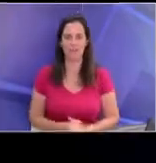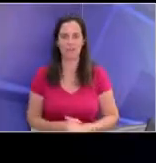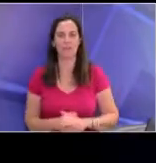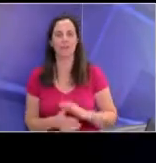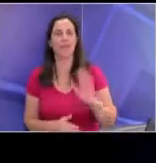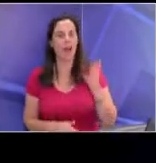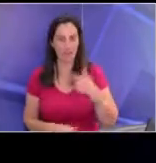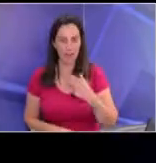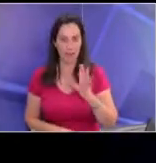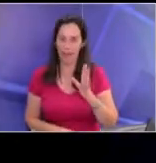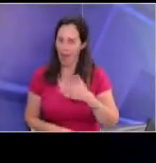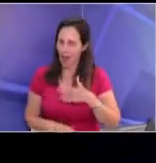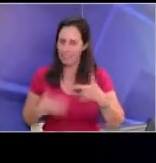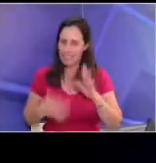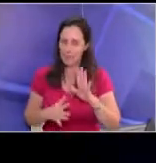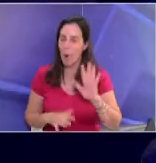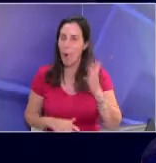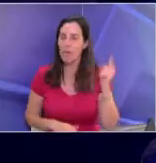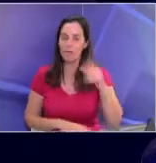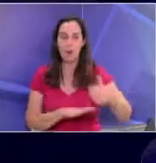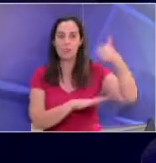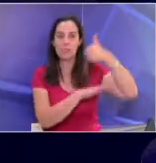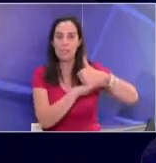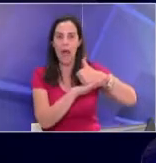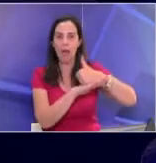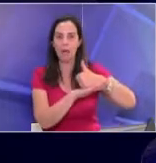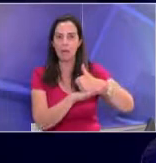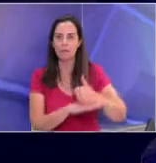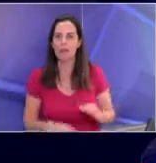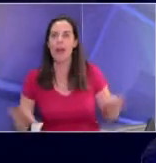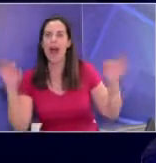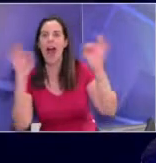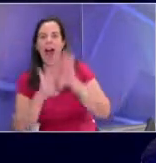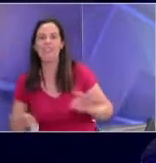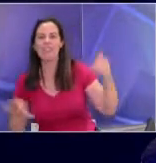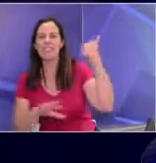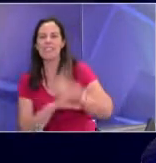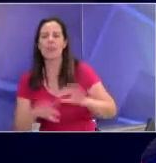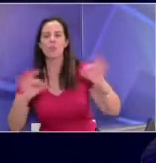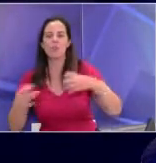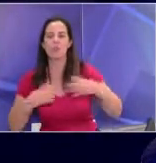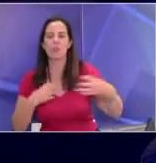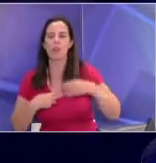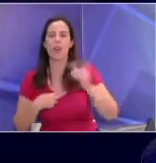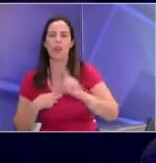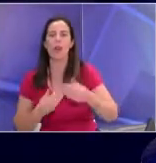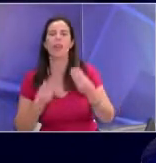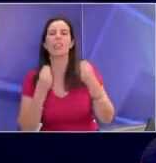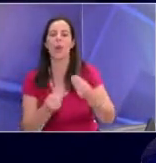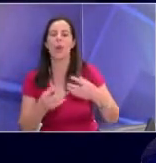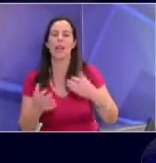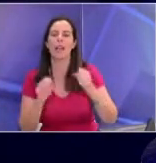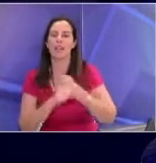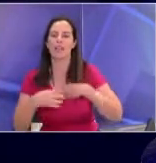יכול לבוא. אני הרמתי להנחתה, אני שמח. יכול לבוא שר. אף פעם לא ייתנו להם. בשום תיאטרון לא ייתנו להציג